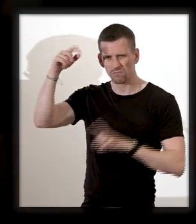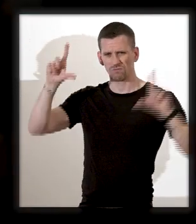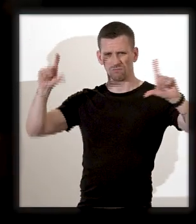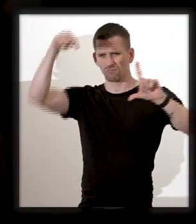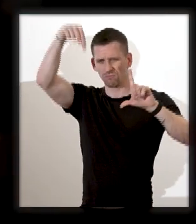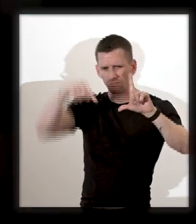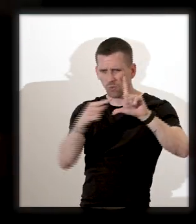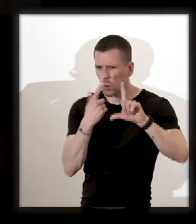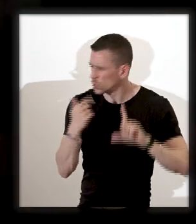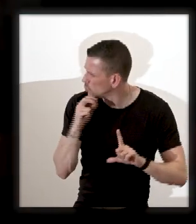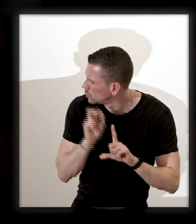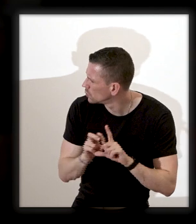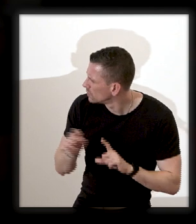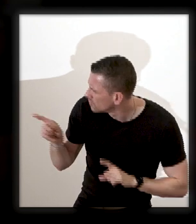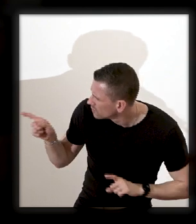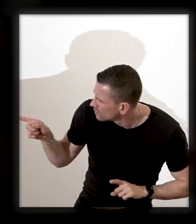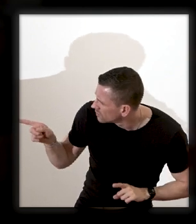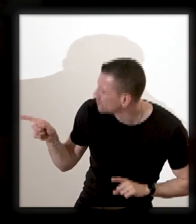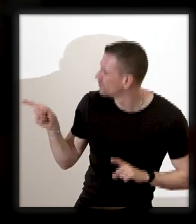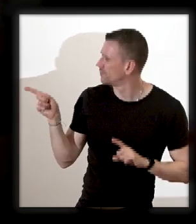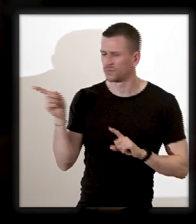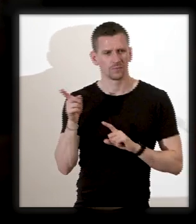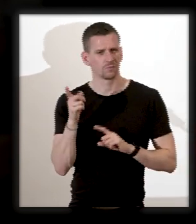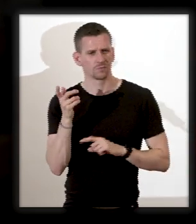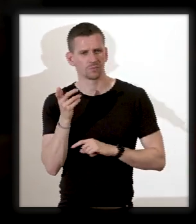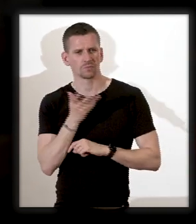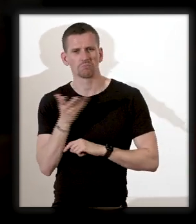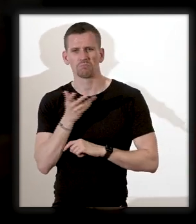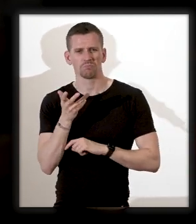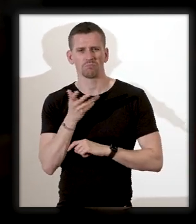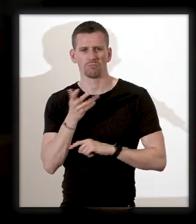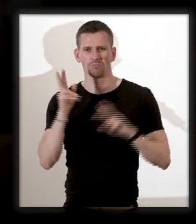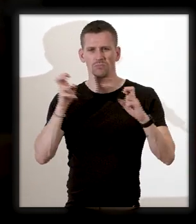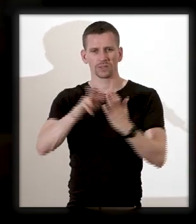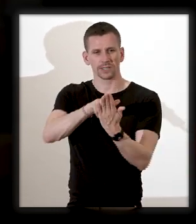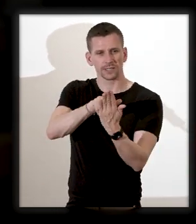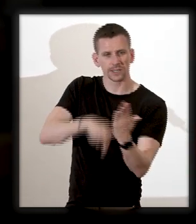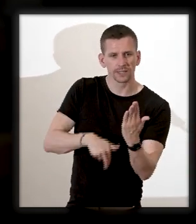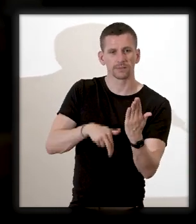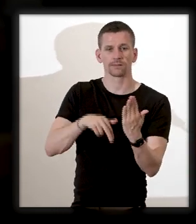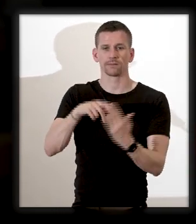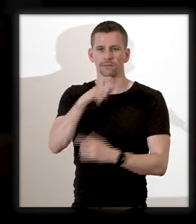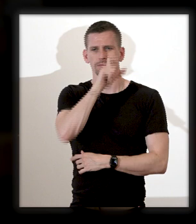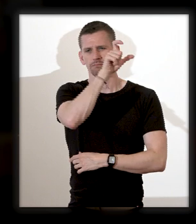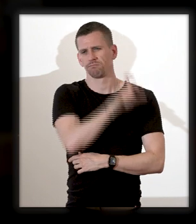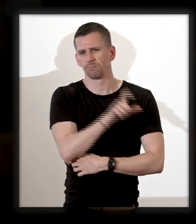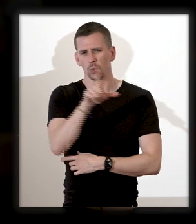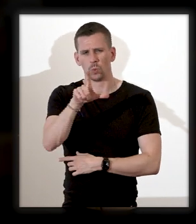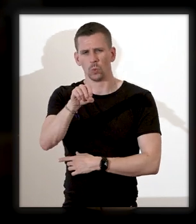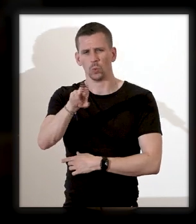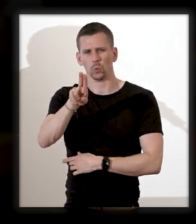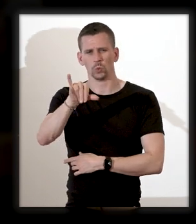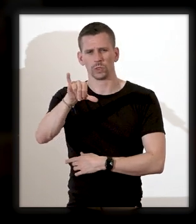doute imaginer qu'il y a Louis Simil de Nîmes, il indique donc son origine, un peintre provincial